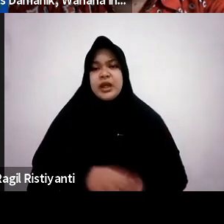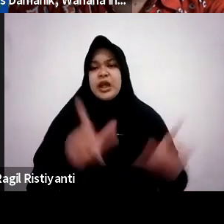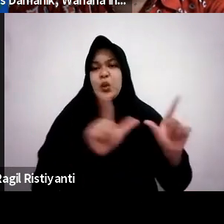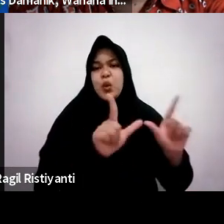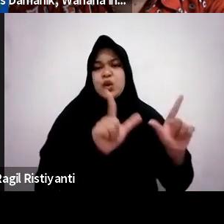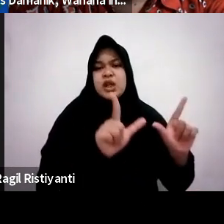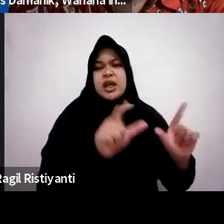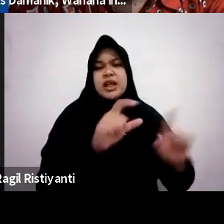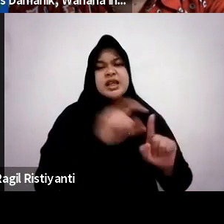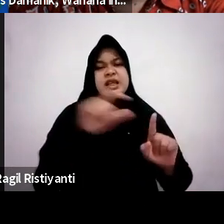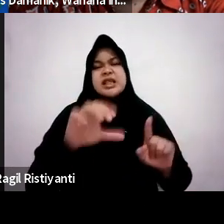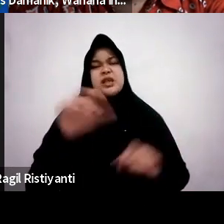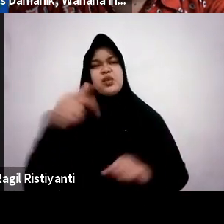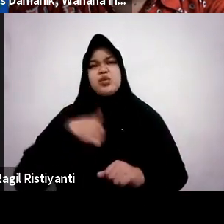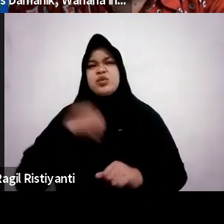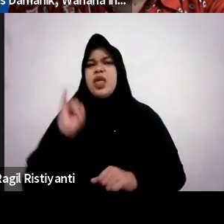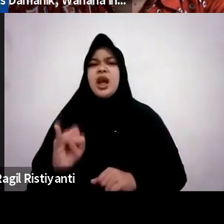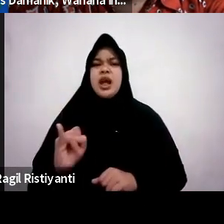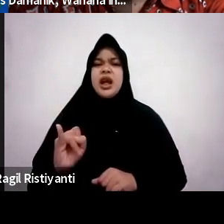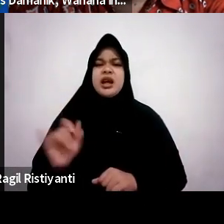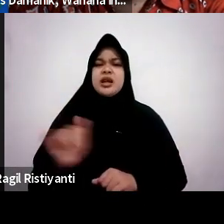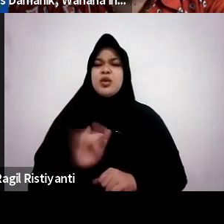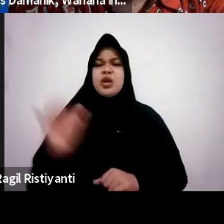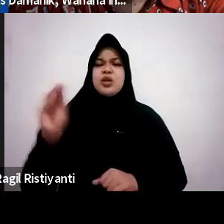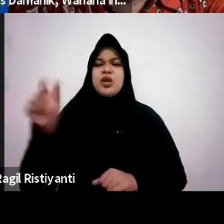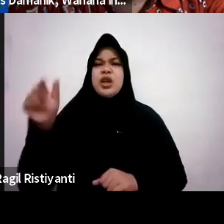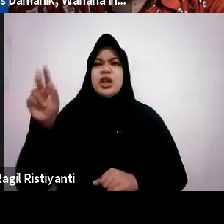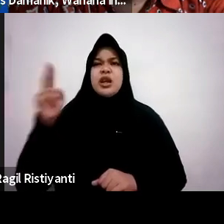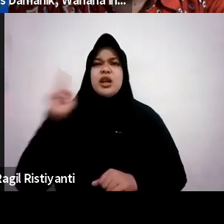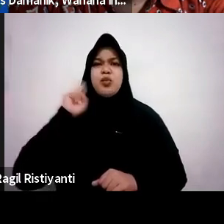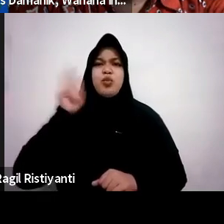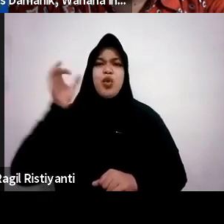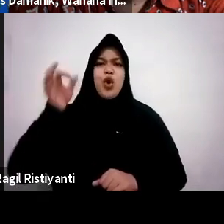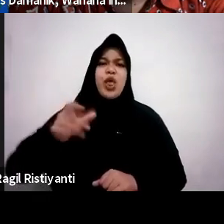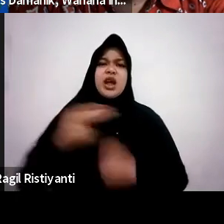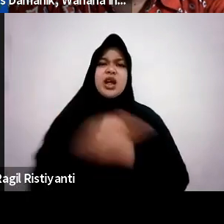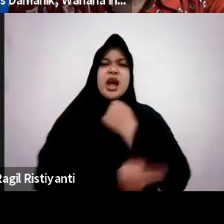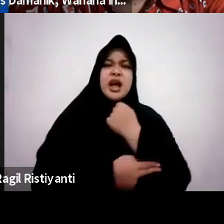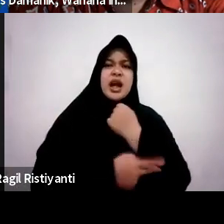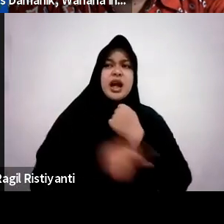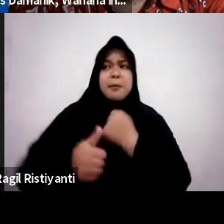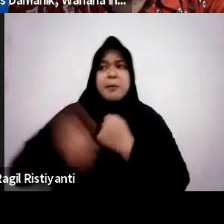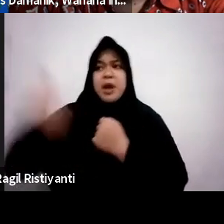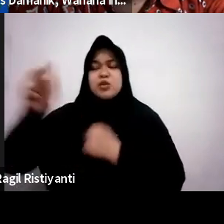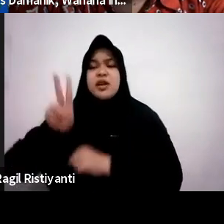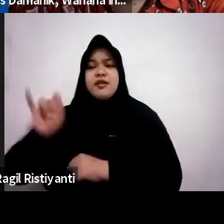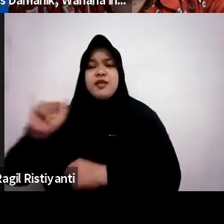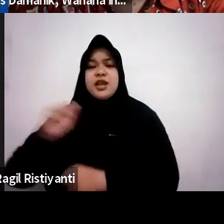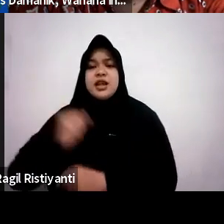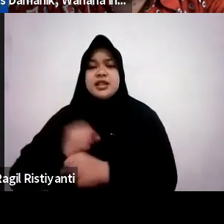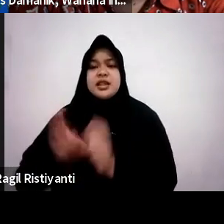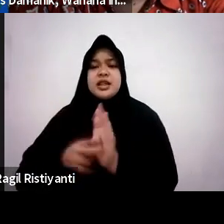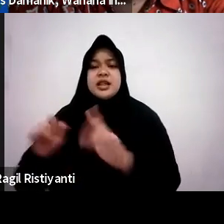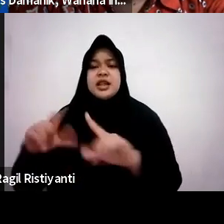nggak bagus di ibukota negara gitu kalau katakan di Jakarta ini yang bagus itu justru di statistik dunia itu tuh kayak Jabodetabek itu